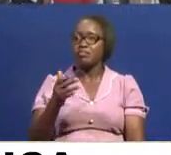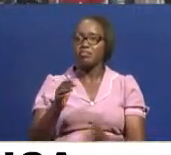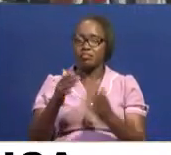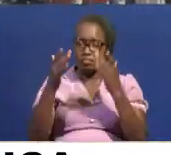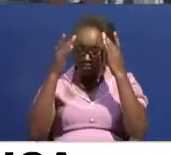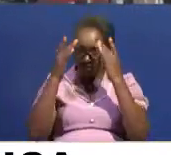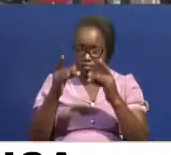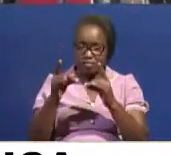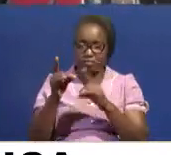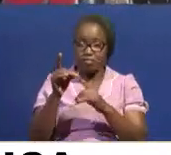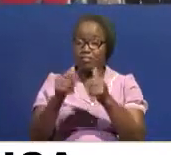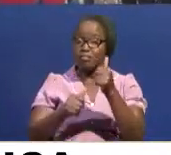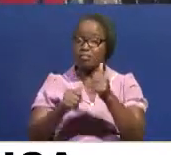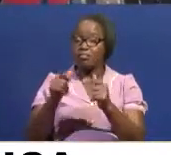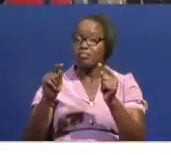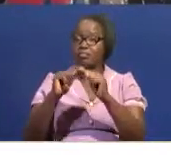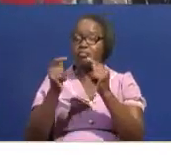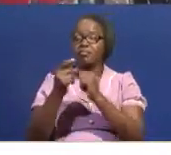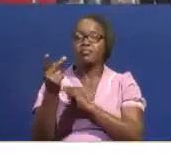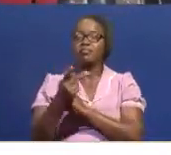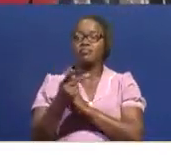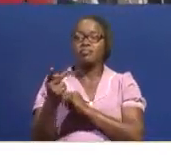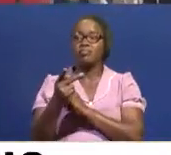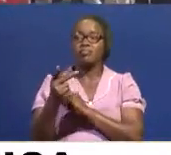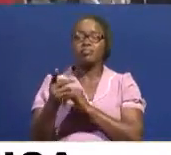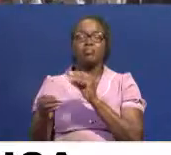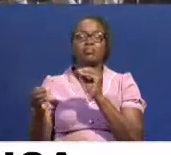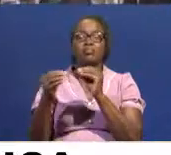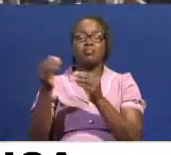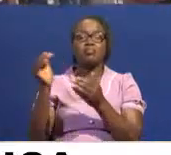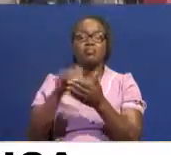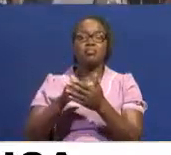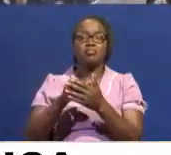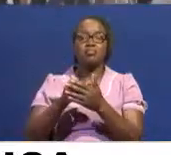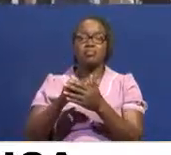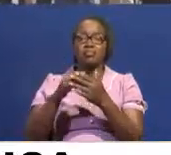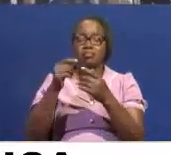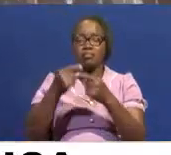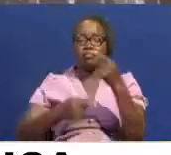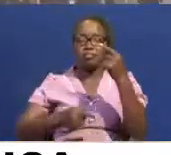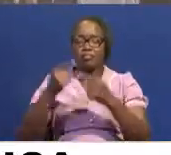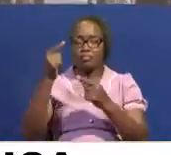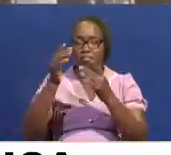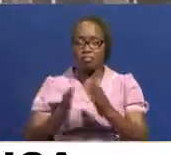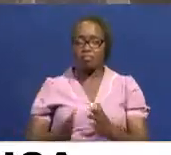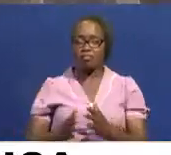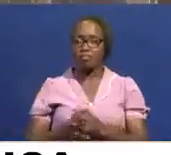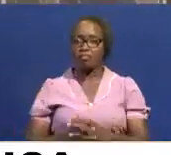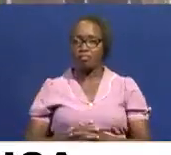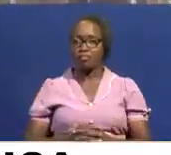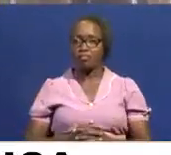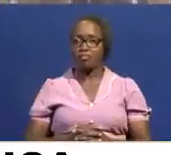litaamua kuhusu tarehe ambayo timu hizo zitakutana tena kuamua mshindi.